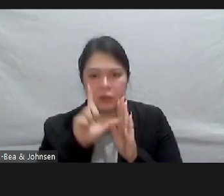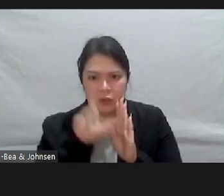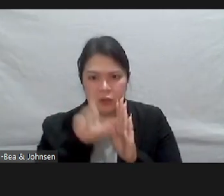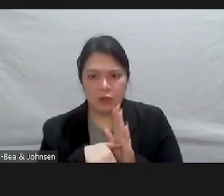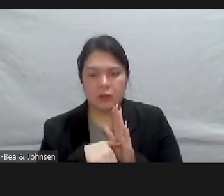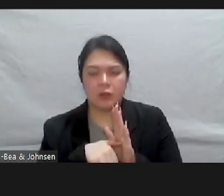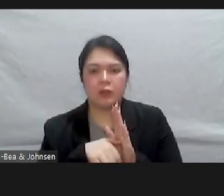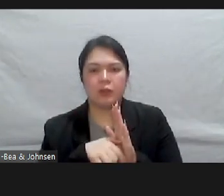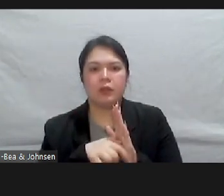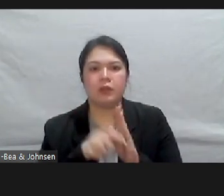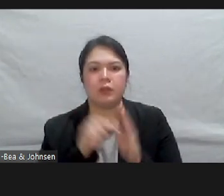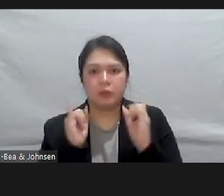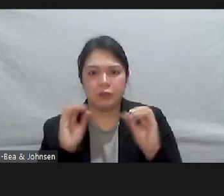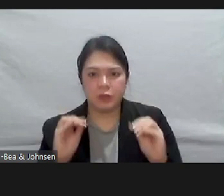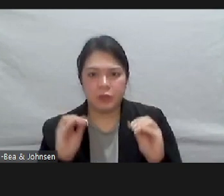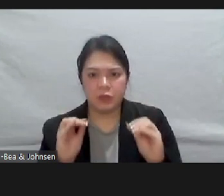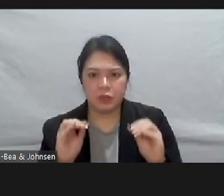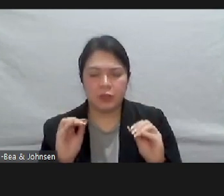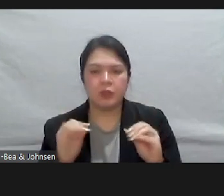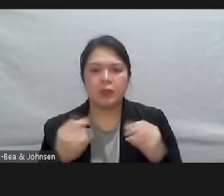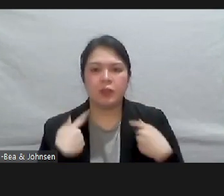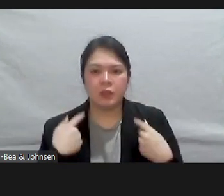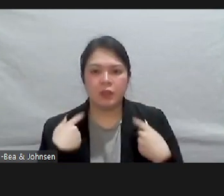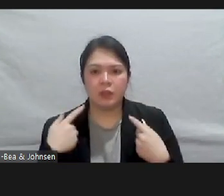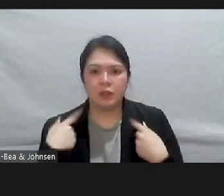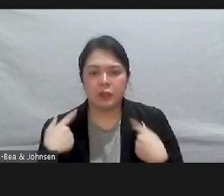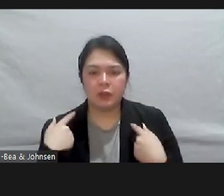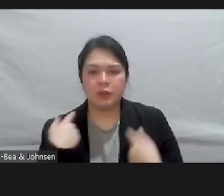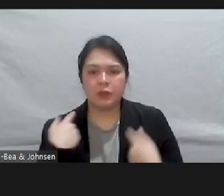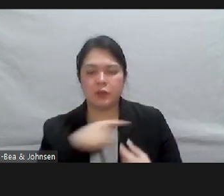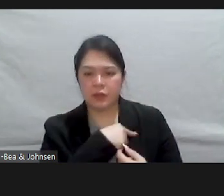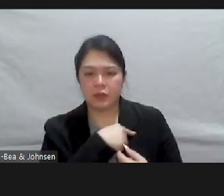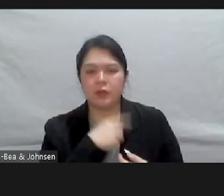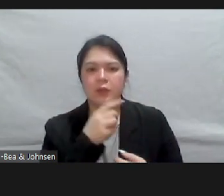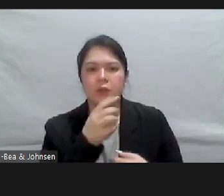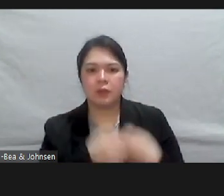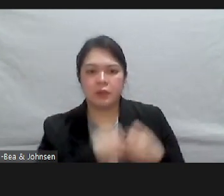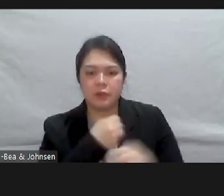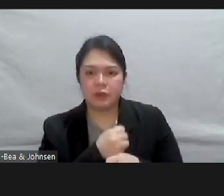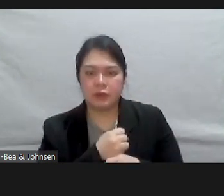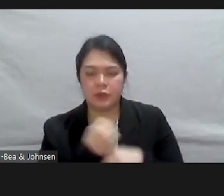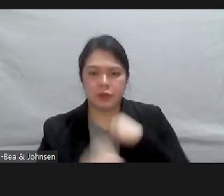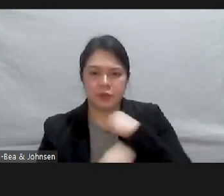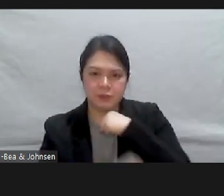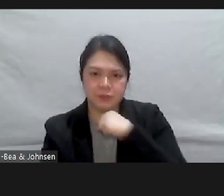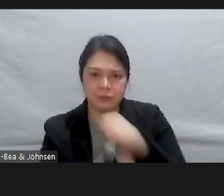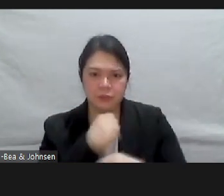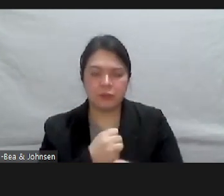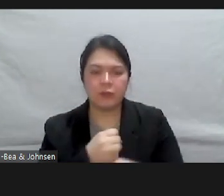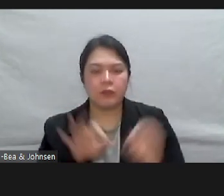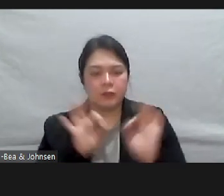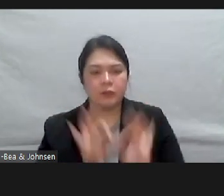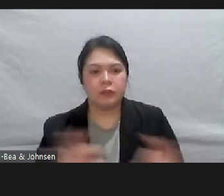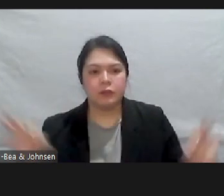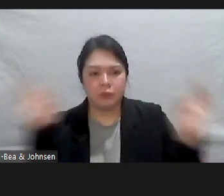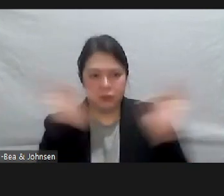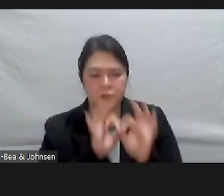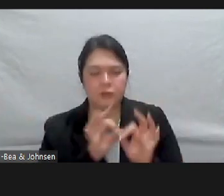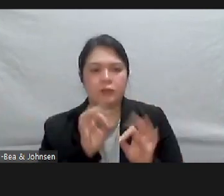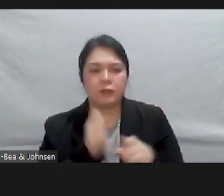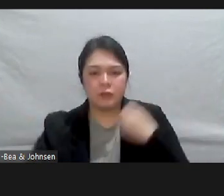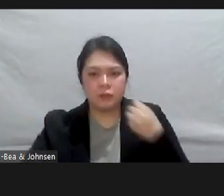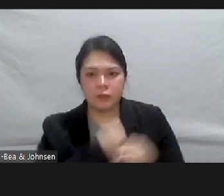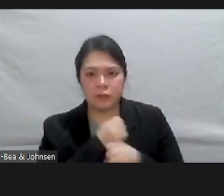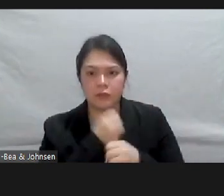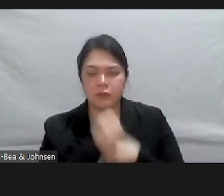medium of instruction sa ating foundational years, no, yung napakahalagang mga taon, no,